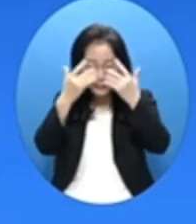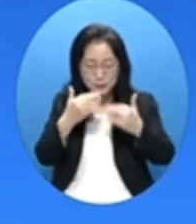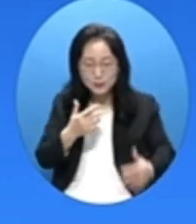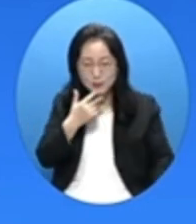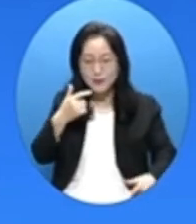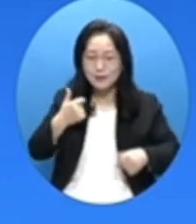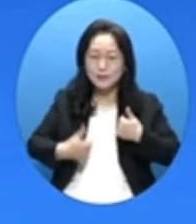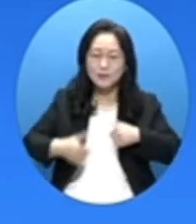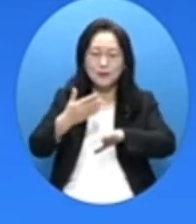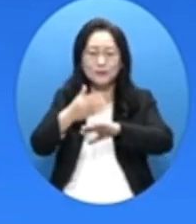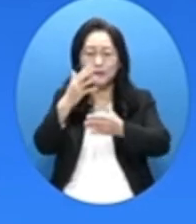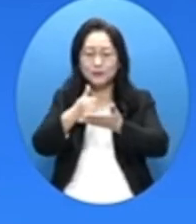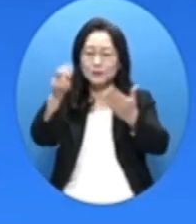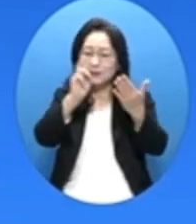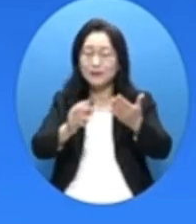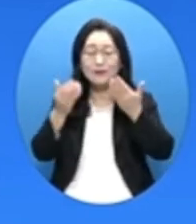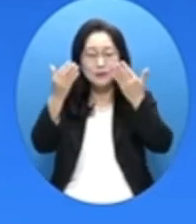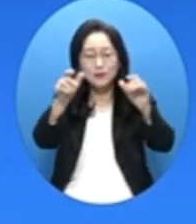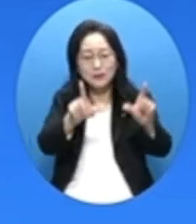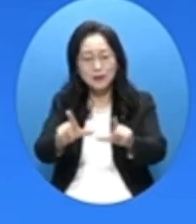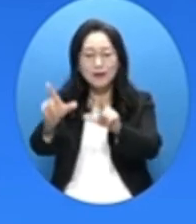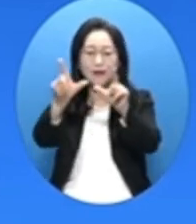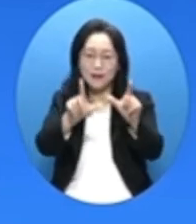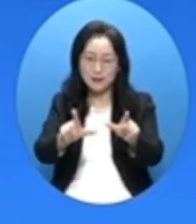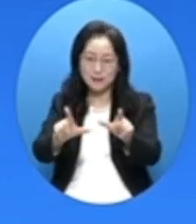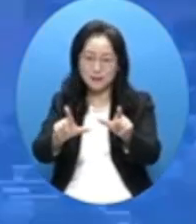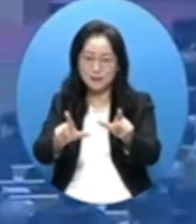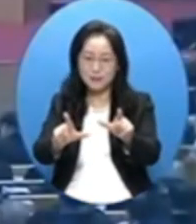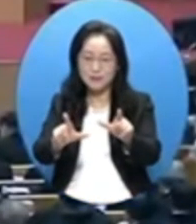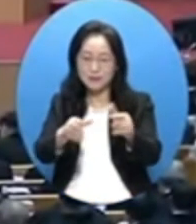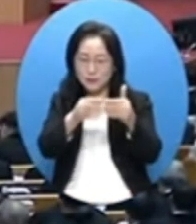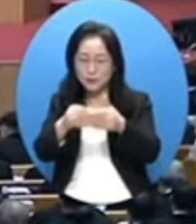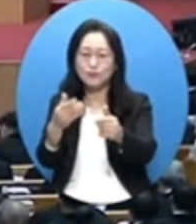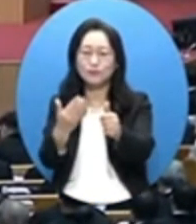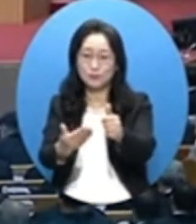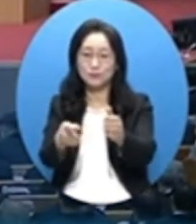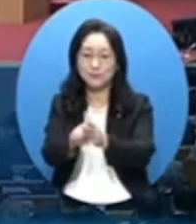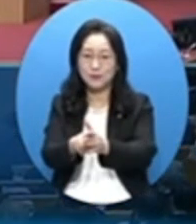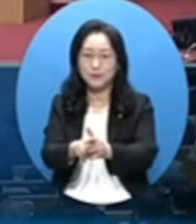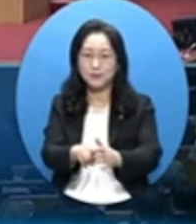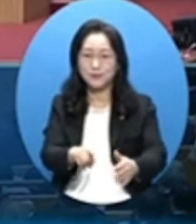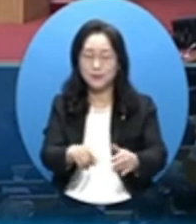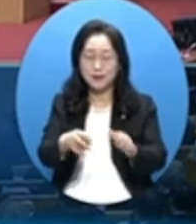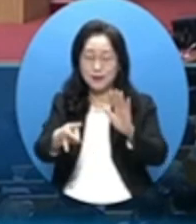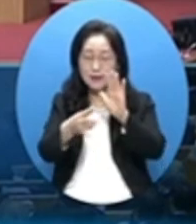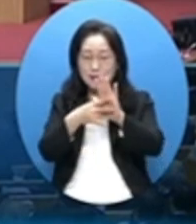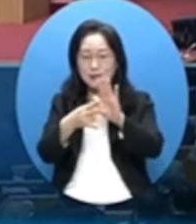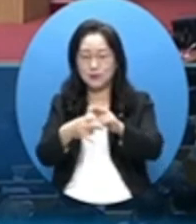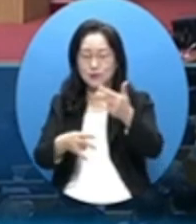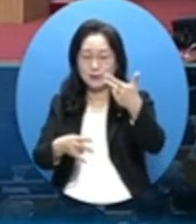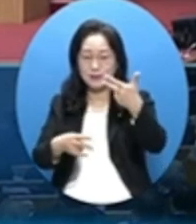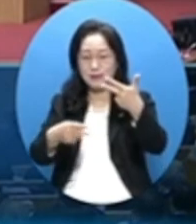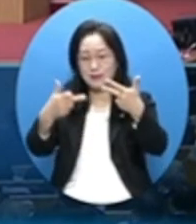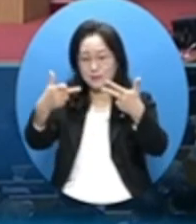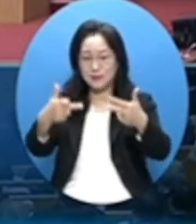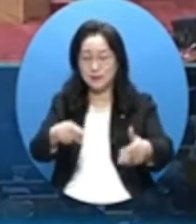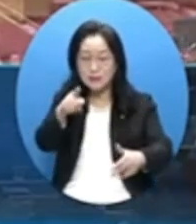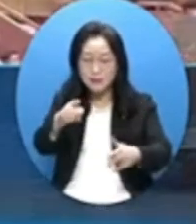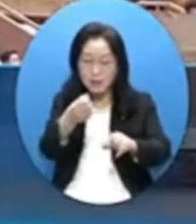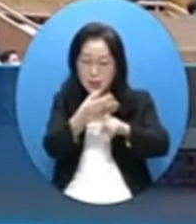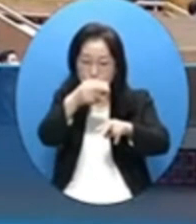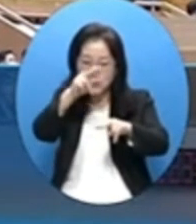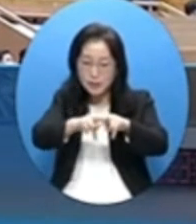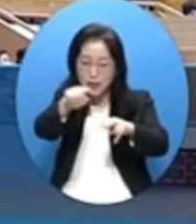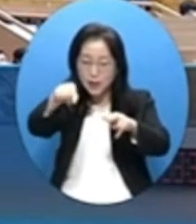기뻐하고 감사하며 살도록 우리의 삶을 인도해 줄 것입니다 베드로 7장 17절입니다이는 보좌 가운데 계신 어린 양이